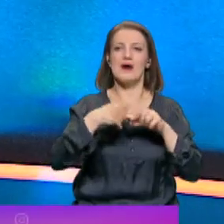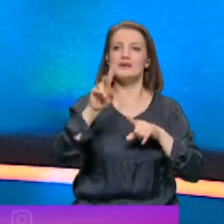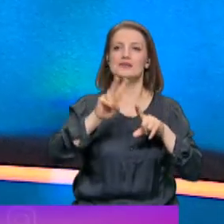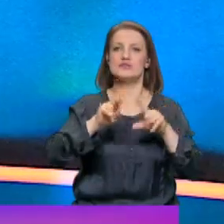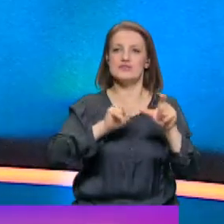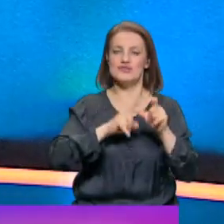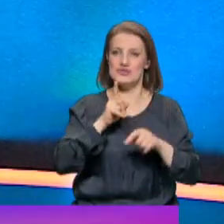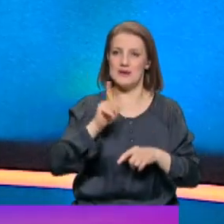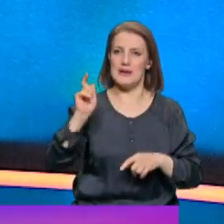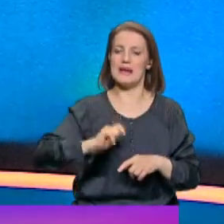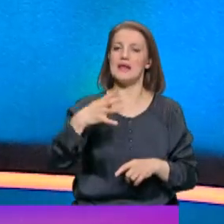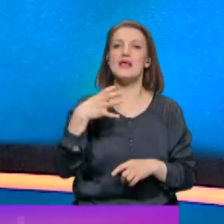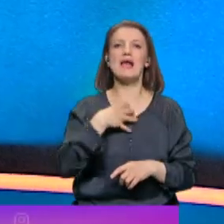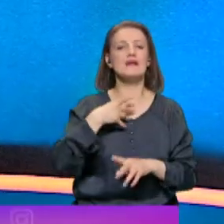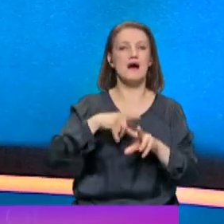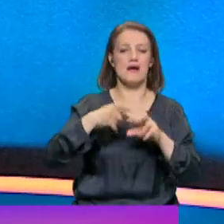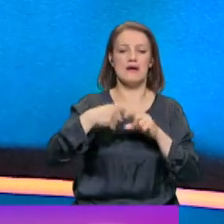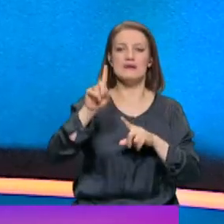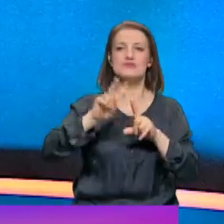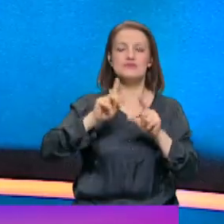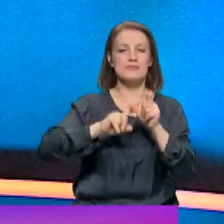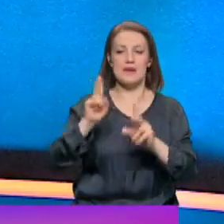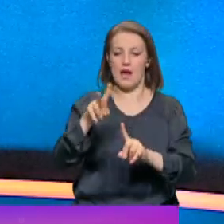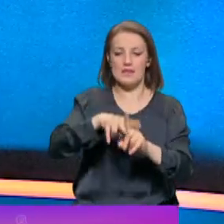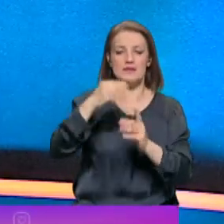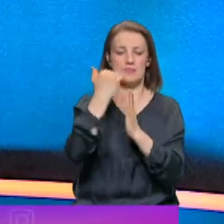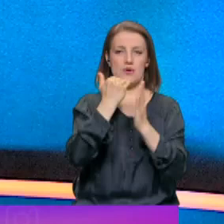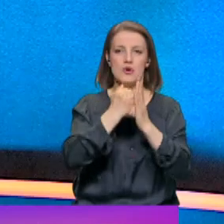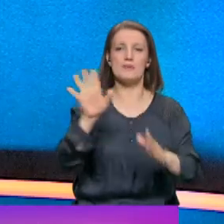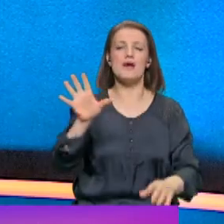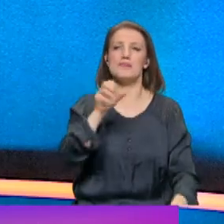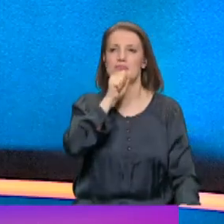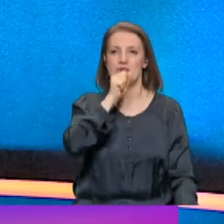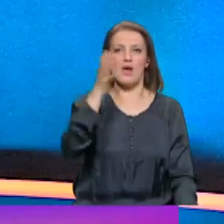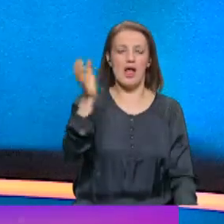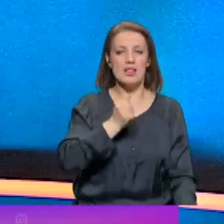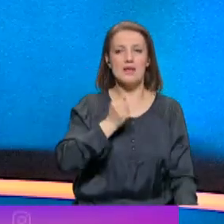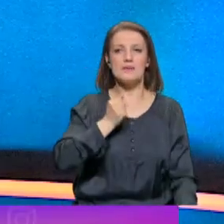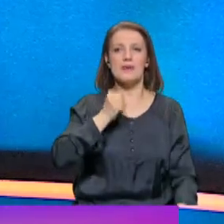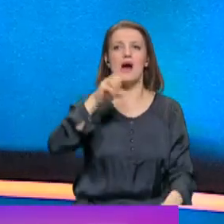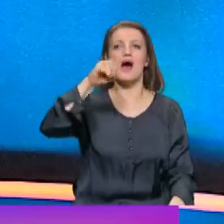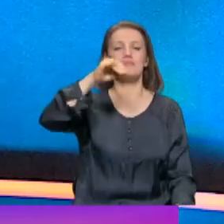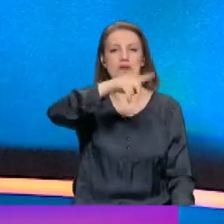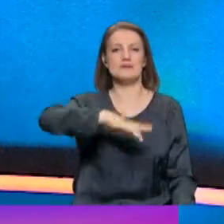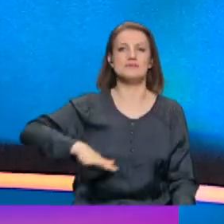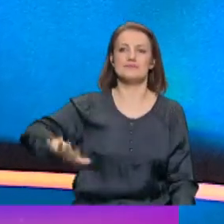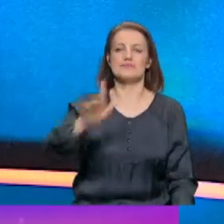yaptı diye. Kendisi katıldığı programda eline mikrofonu aldı ve partililerine